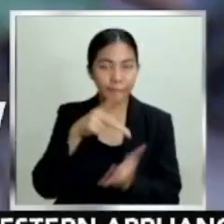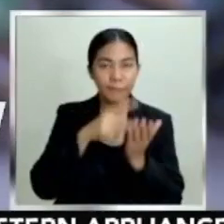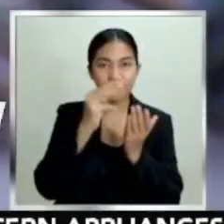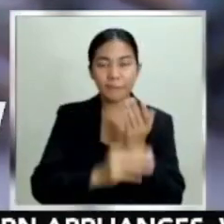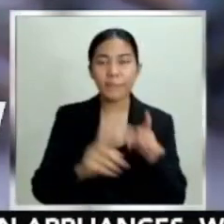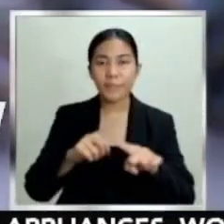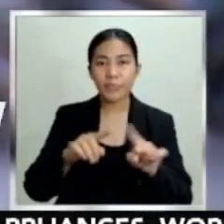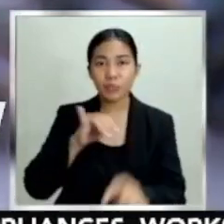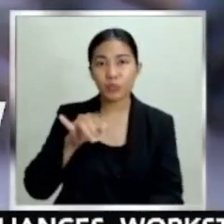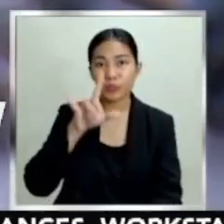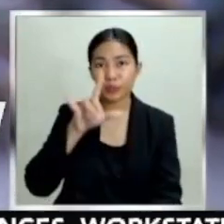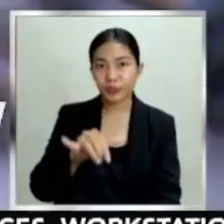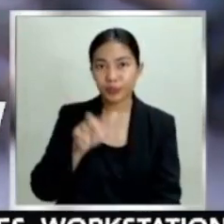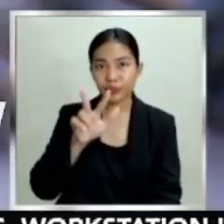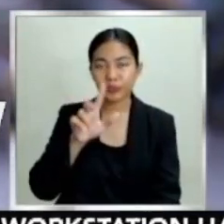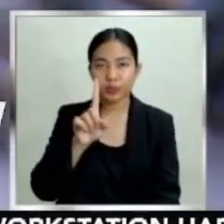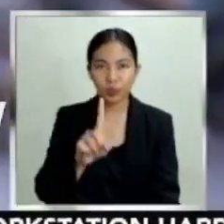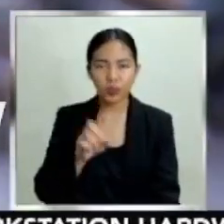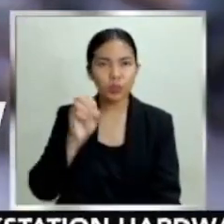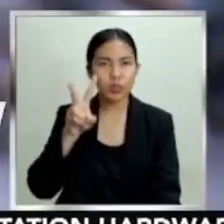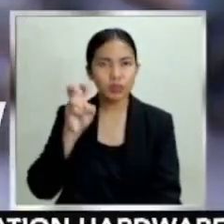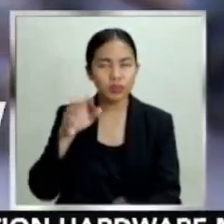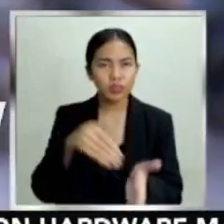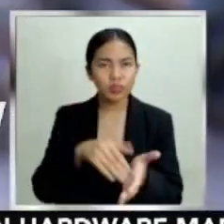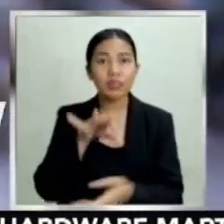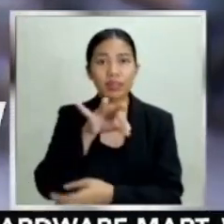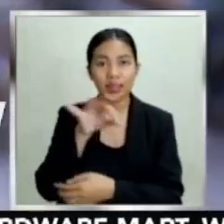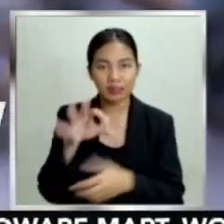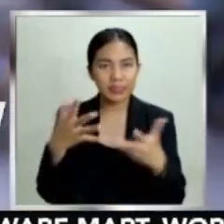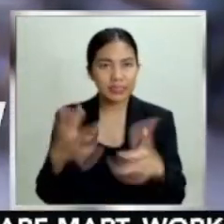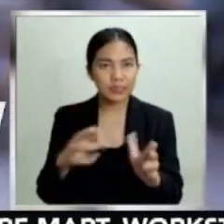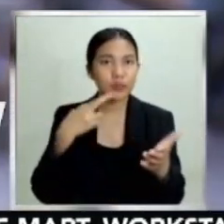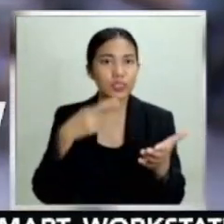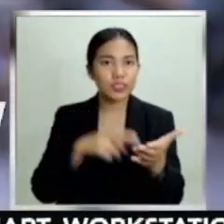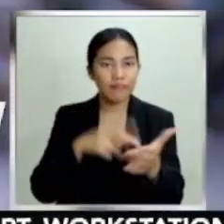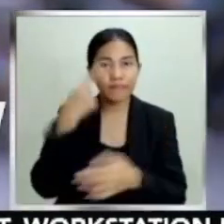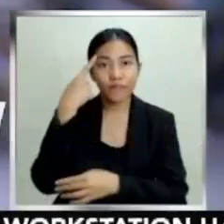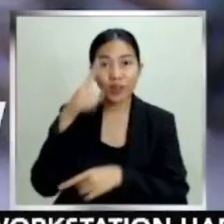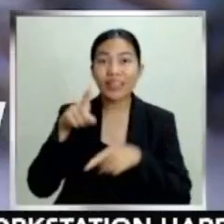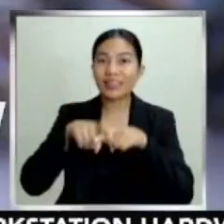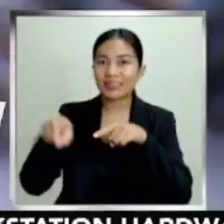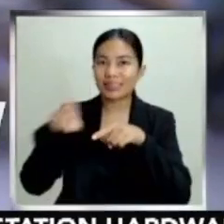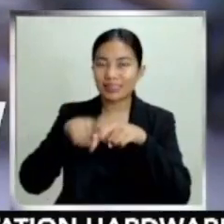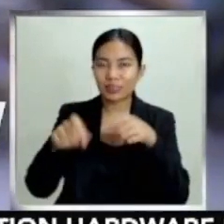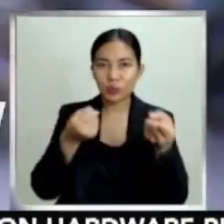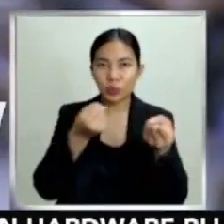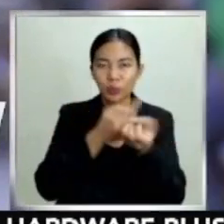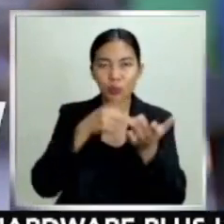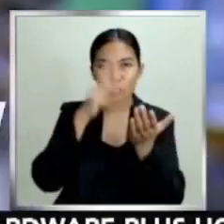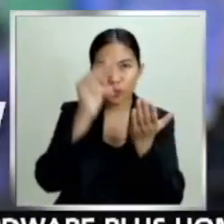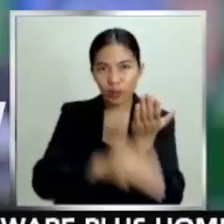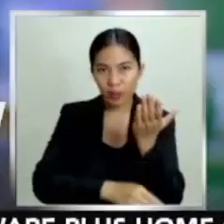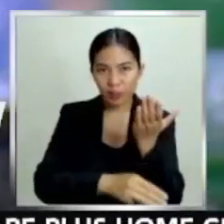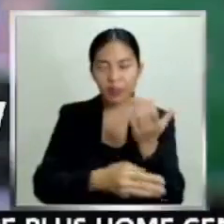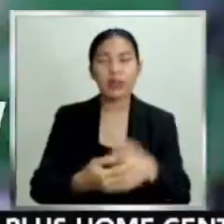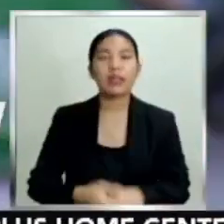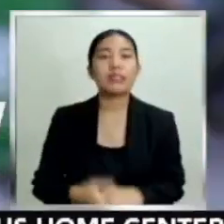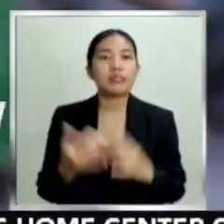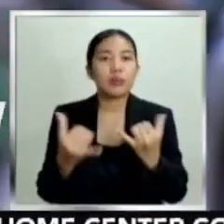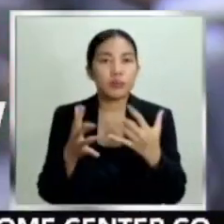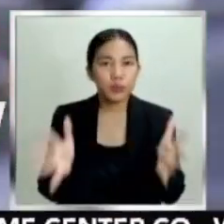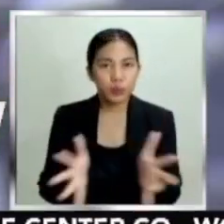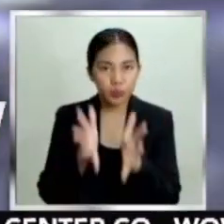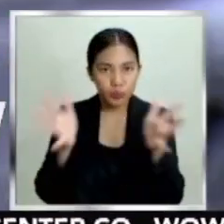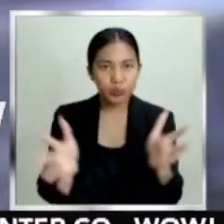nasa 12,900 pa lang ang nakapagpaparehistro sa Electricity Lifeline Rate Program. Kaya hinihikayat sila ng Department of Energy